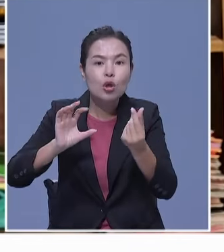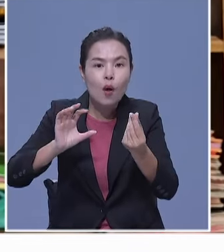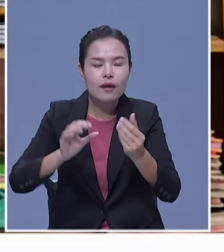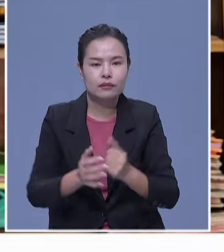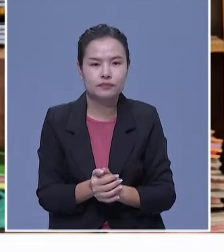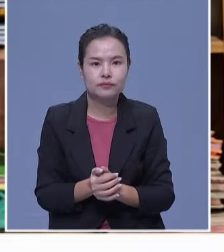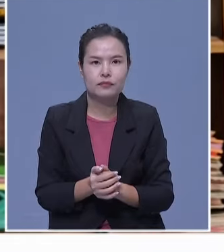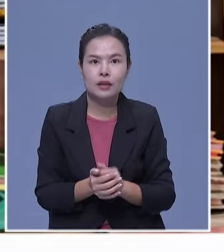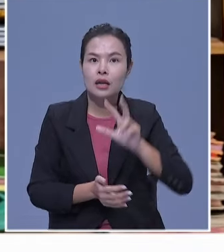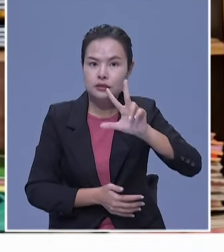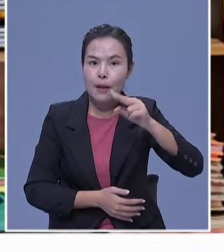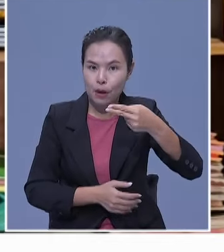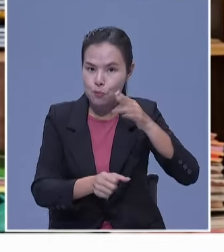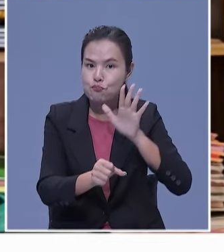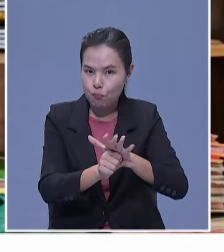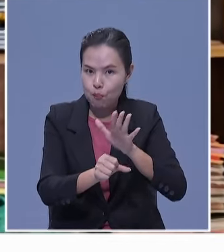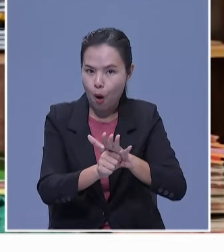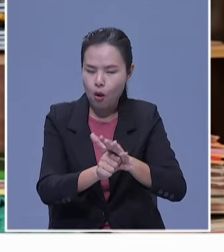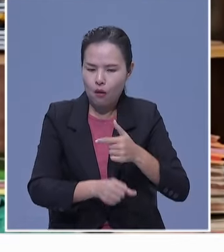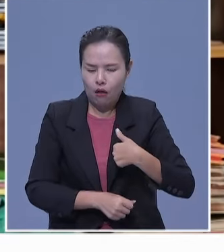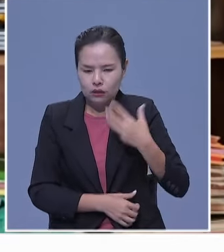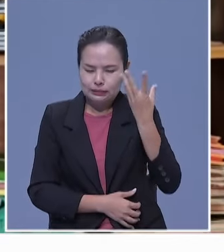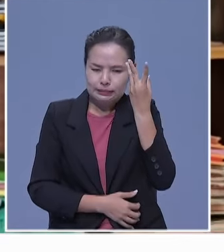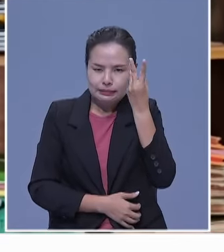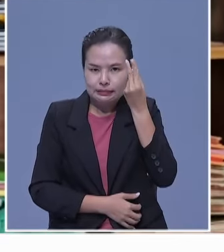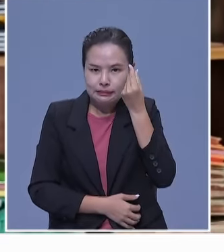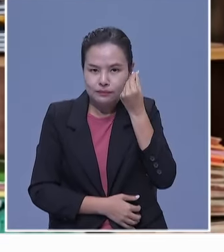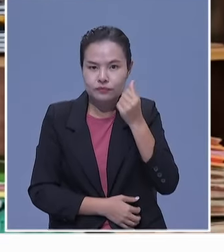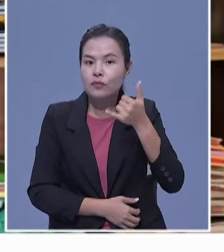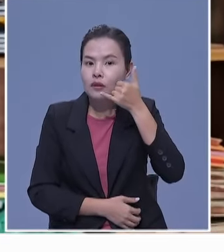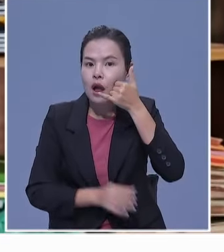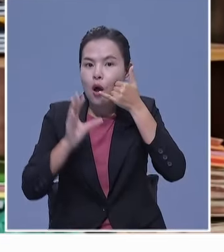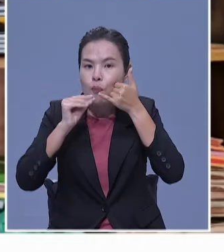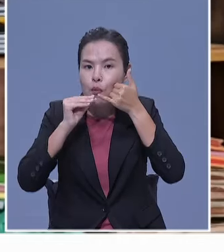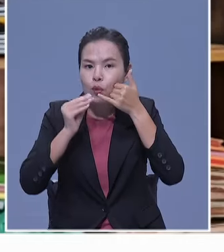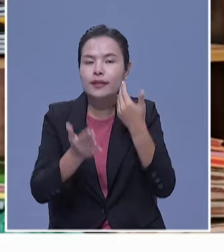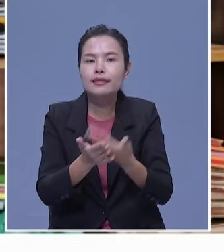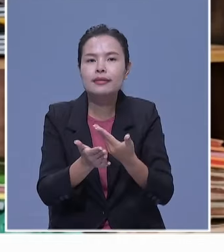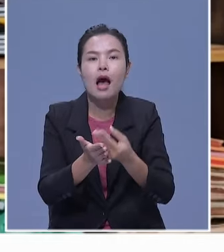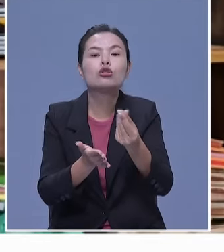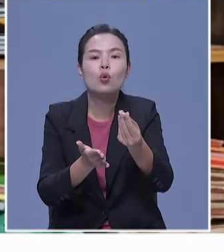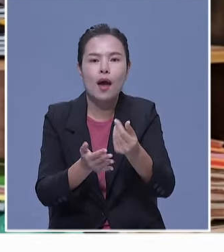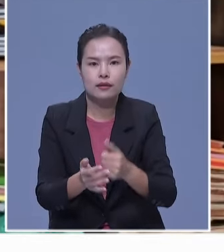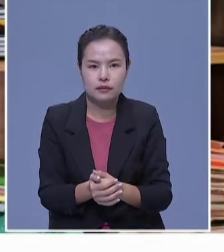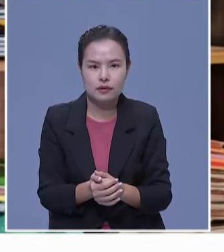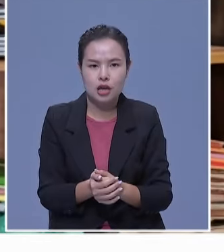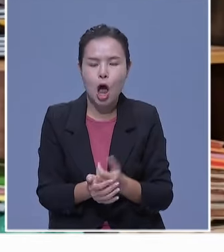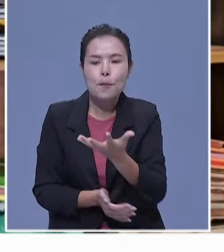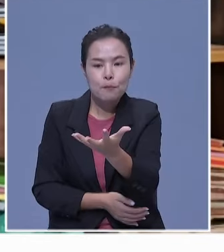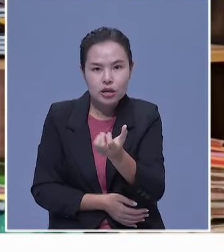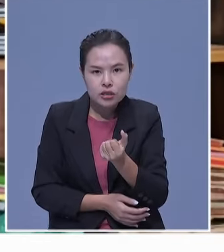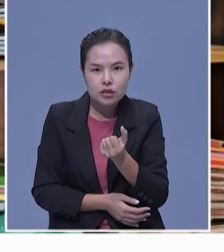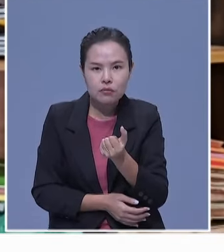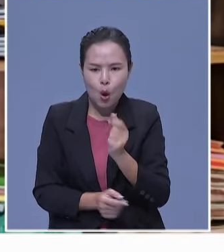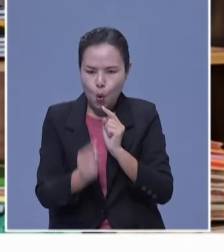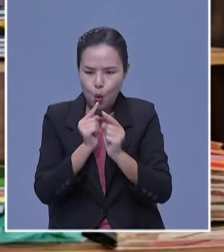เลยถามไปว่า 30,000 พอไหมคือณตอนนั้นตัวเองก็กังวลอ่ะต้นสายบอกว่าตอนนี้มีงบเท่าไหร่ล่ะหากไปยืมคนอื่นมาจะต้องไม่คุย